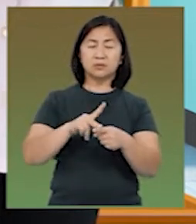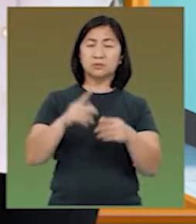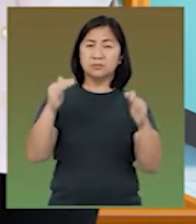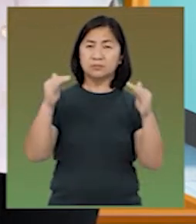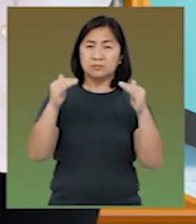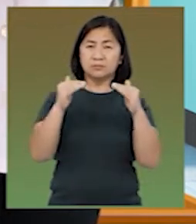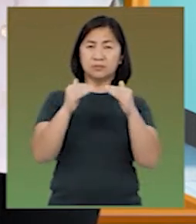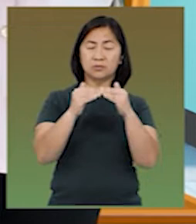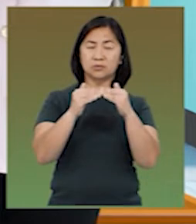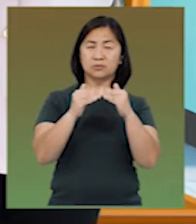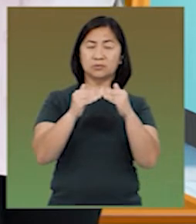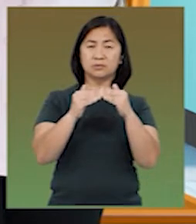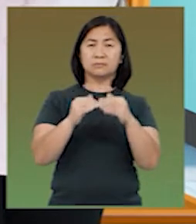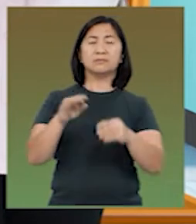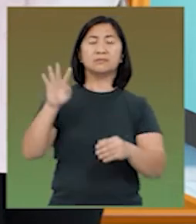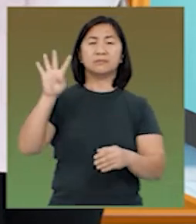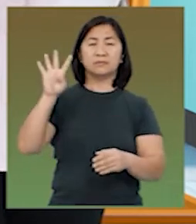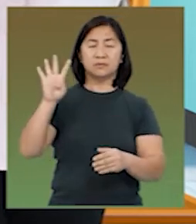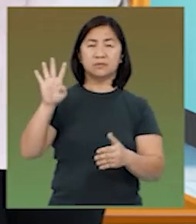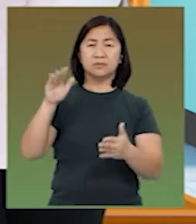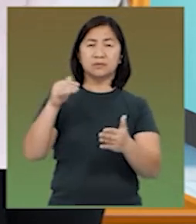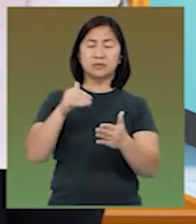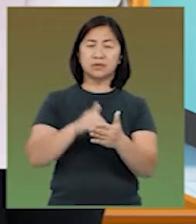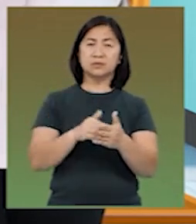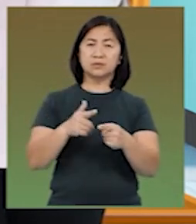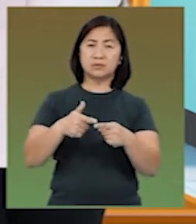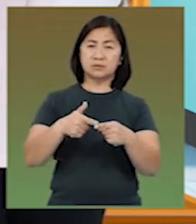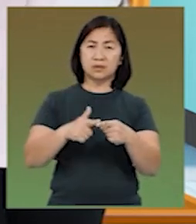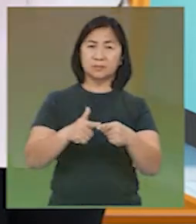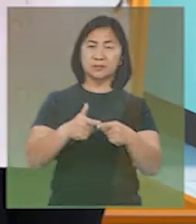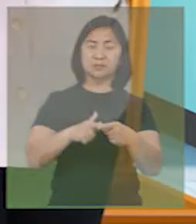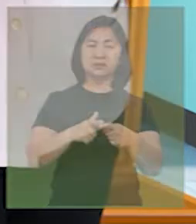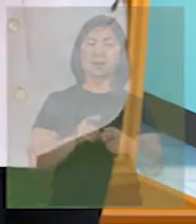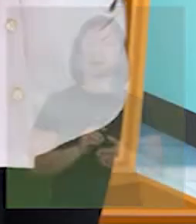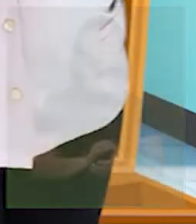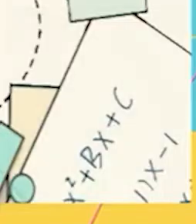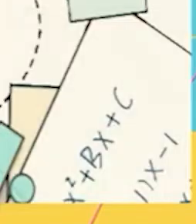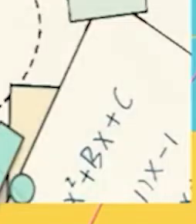is equal to 4,000 grams.